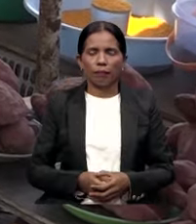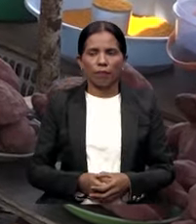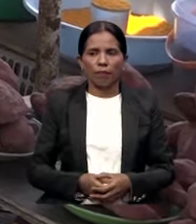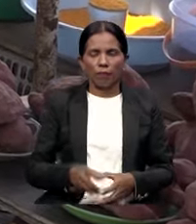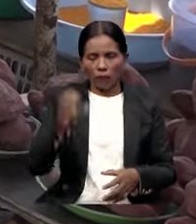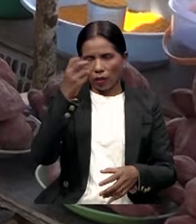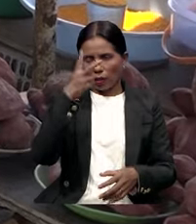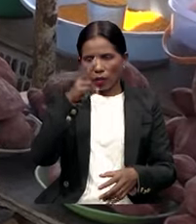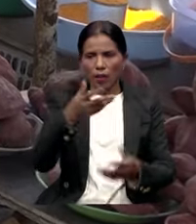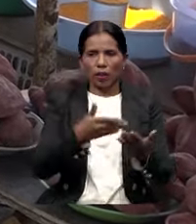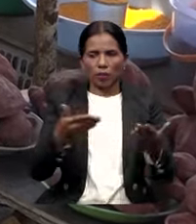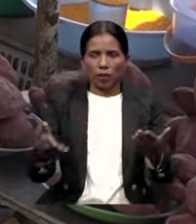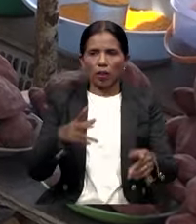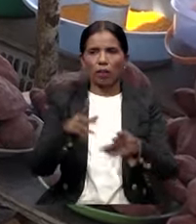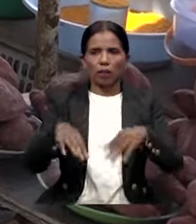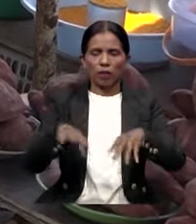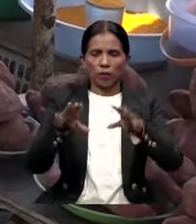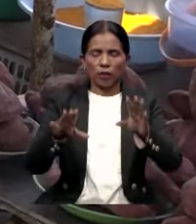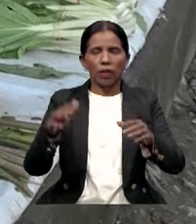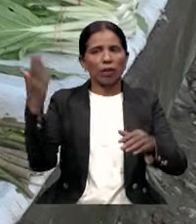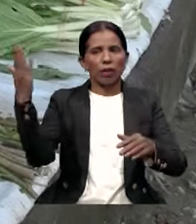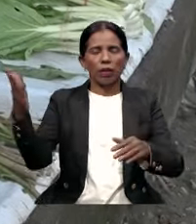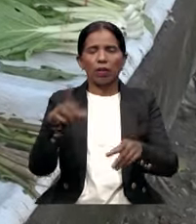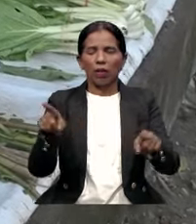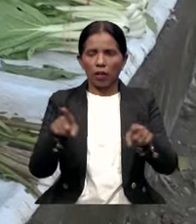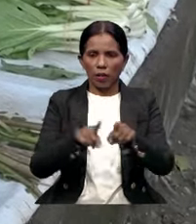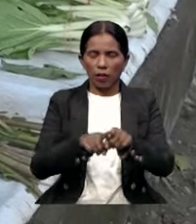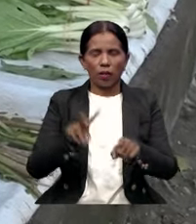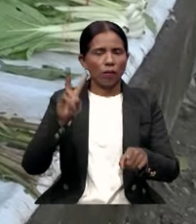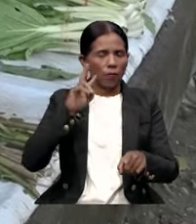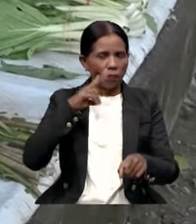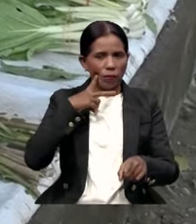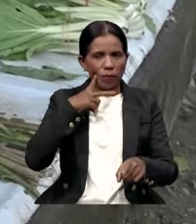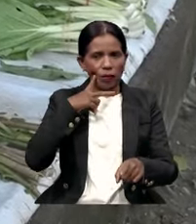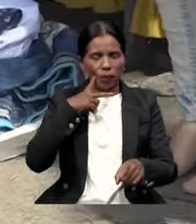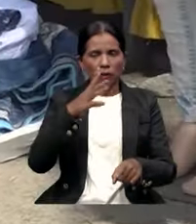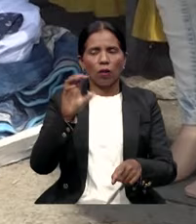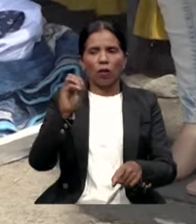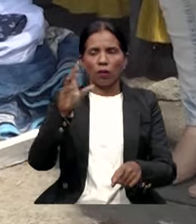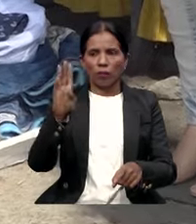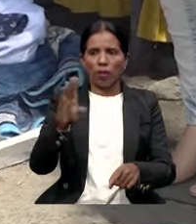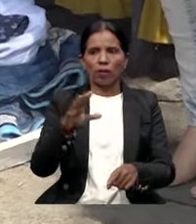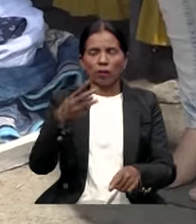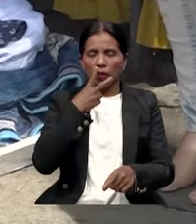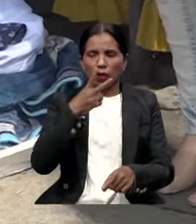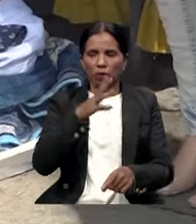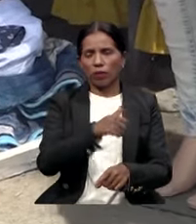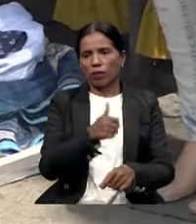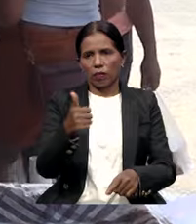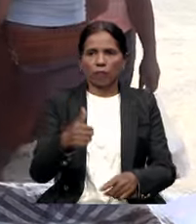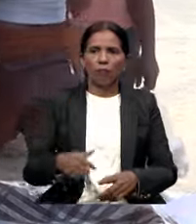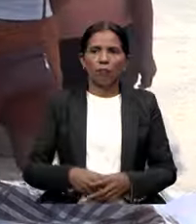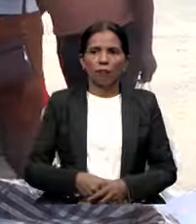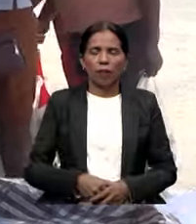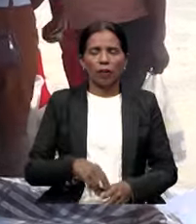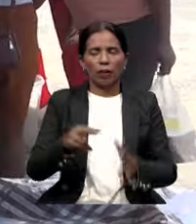terenu, sasang nebe vendedor sirafan iya terminal laran makanesan, modotahan, obralan, sigaru no seluktan. Kafoi